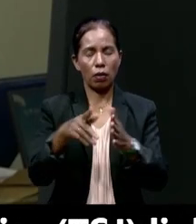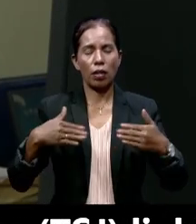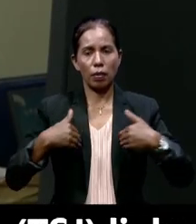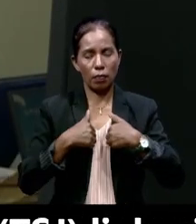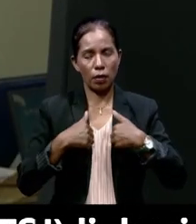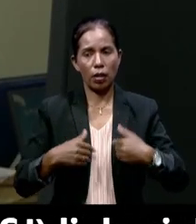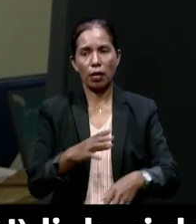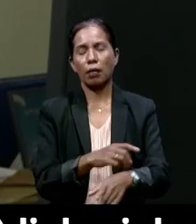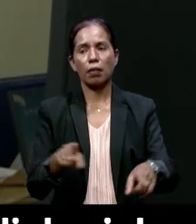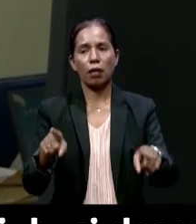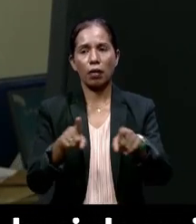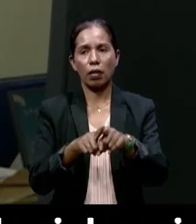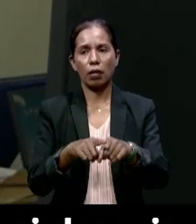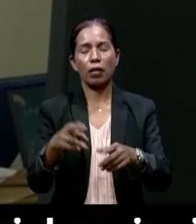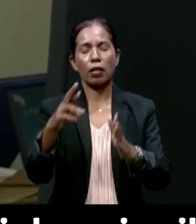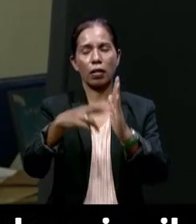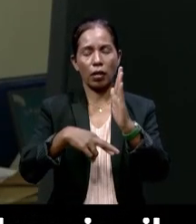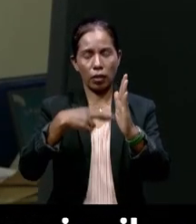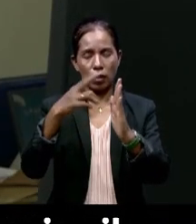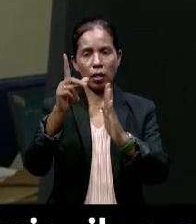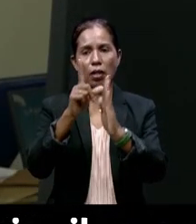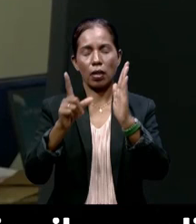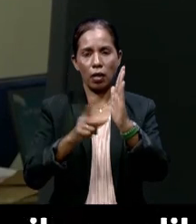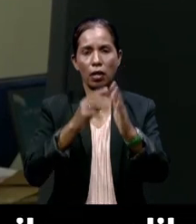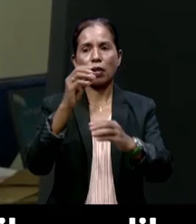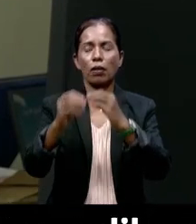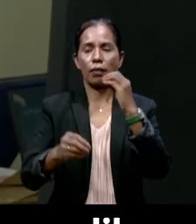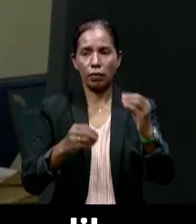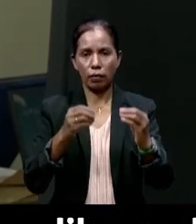atu anesa be regula fale atu lei kona ba